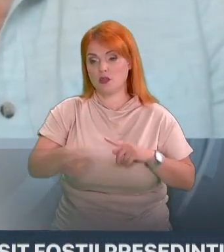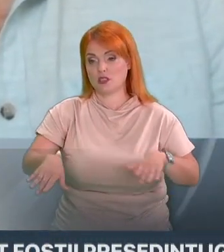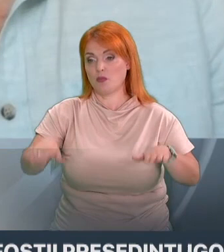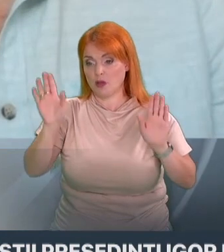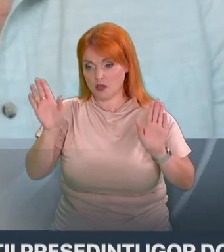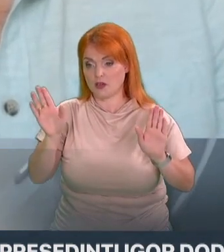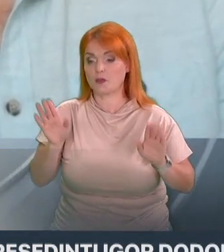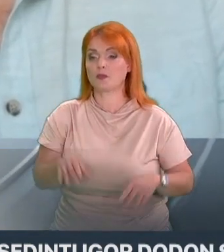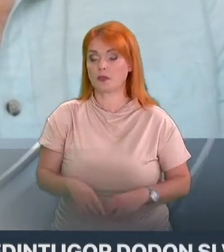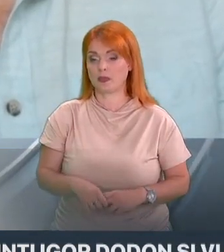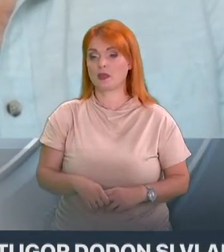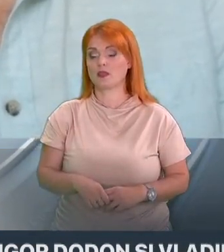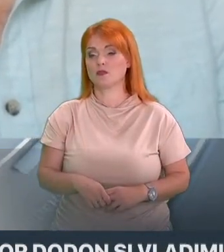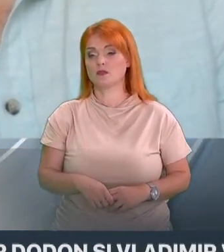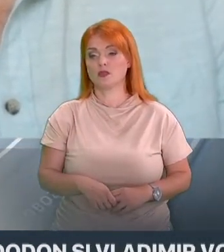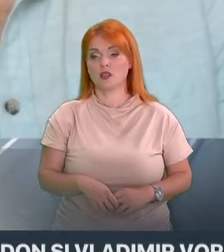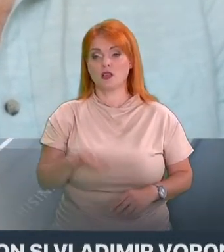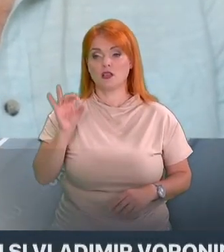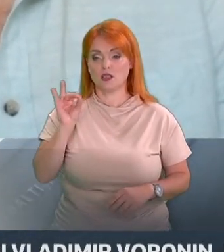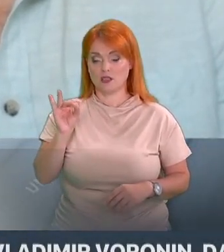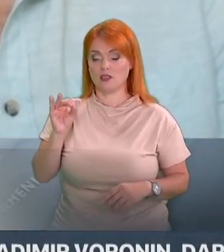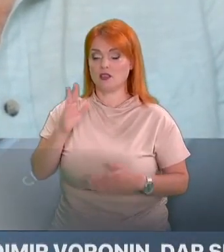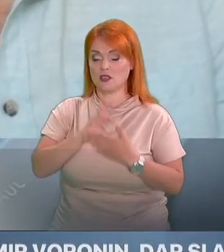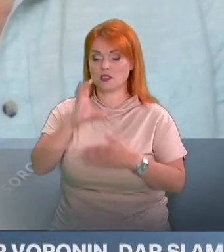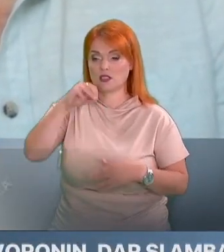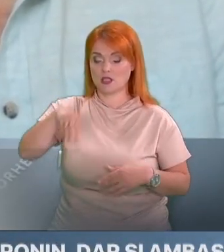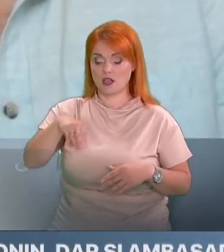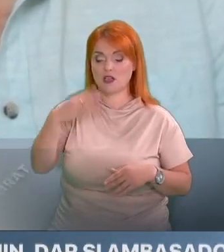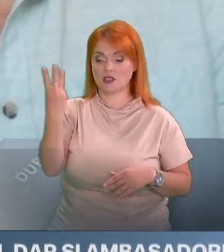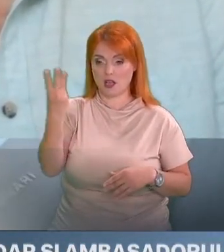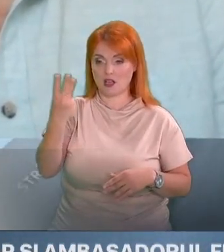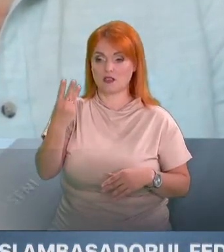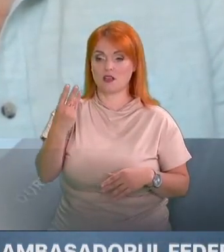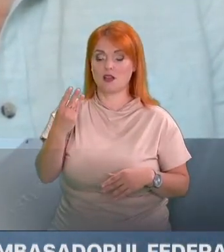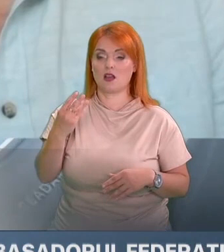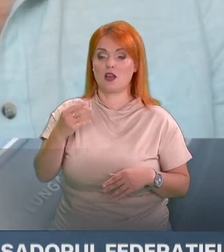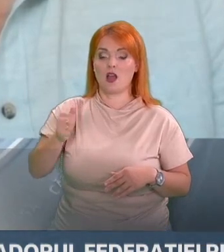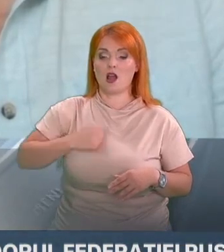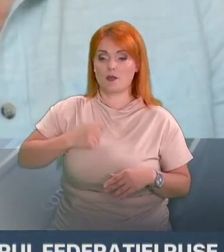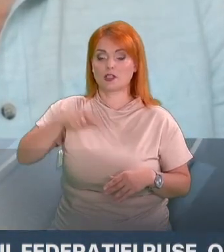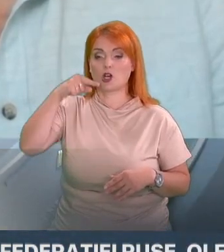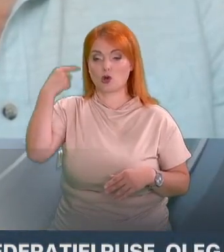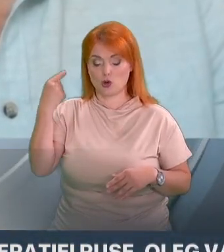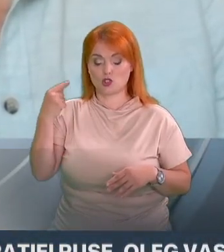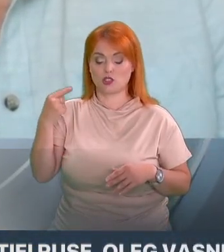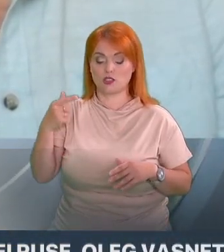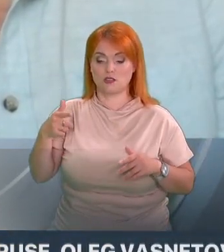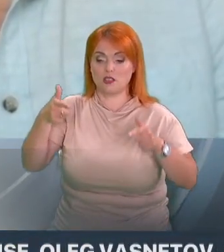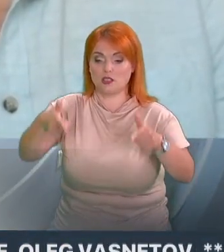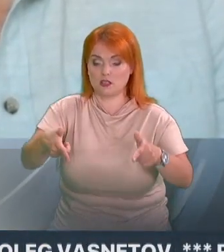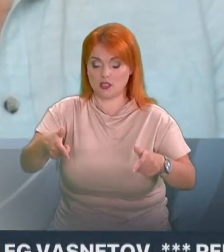a celui articol 3, Armata Roșie intră în Basarabia. În acel moment se începe marele